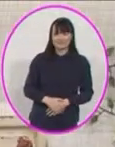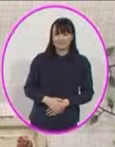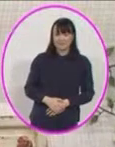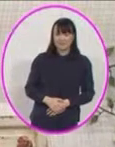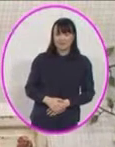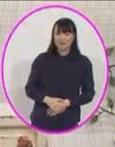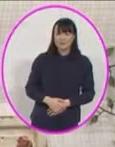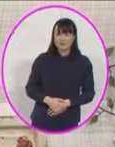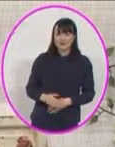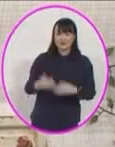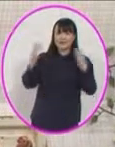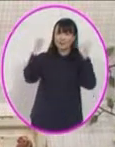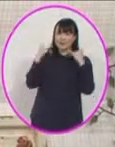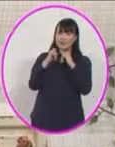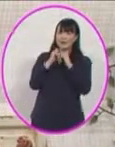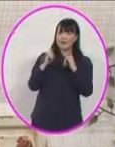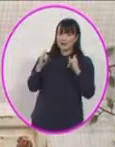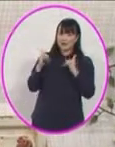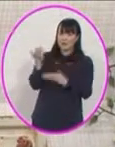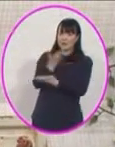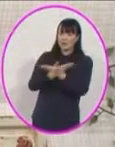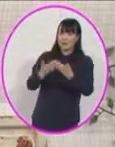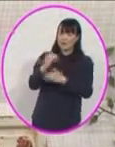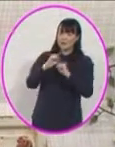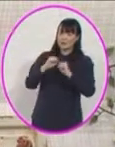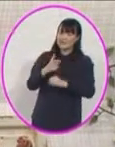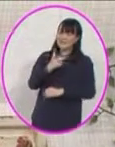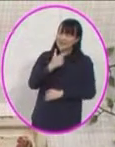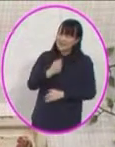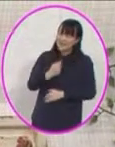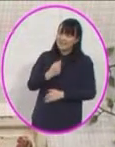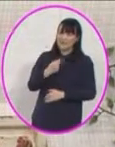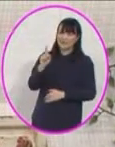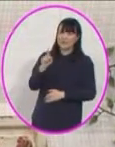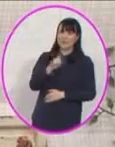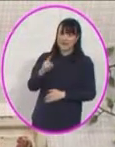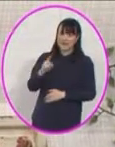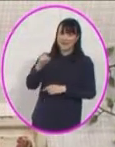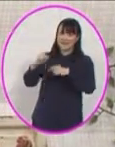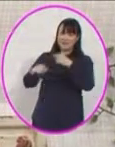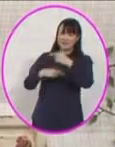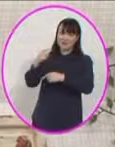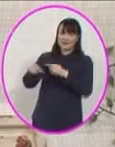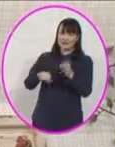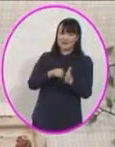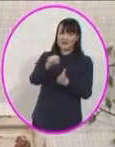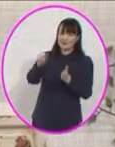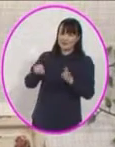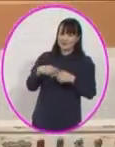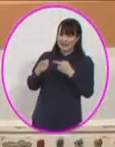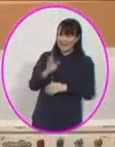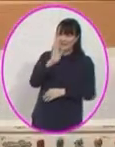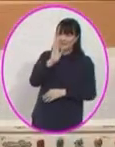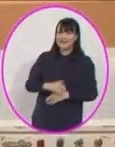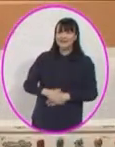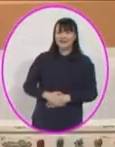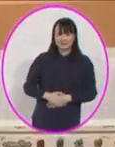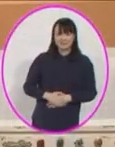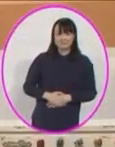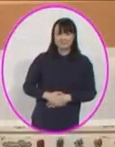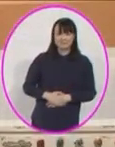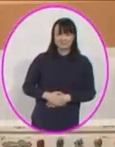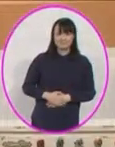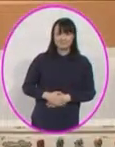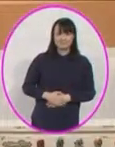者の方と交流がしたいなっておっしゃる方はサークルの方にはい本来するしていますはいでも少し奥雑なとこも